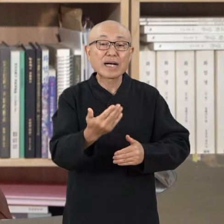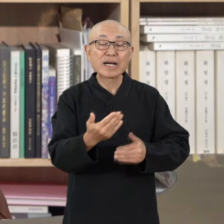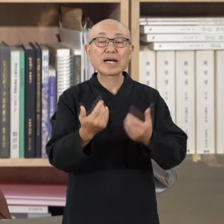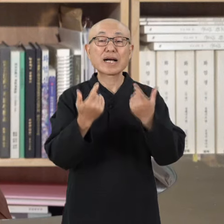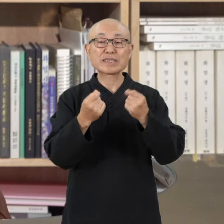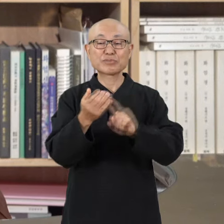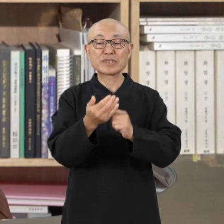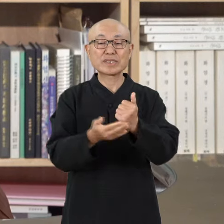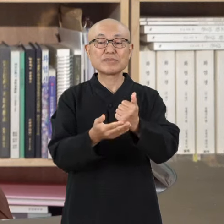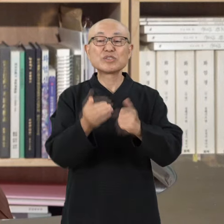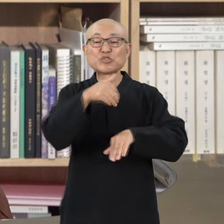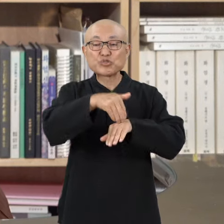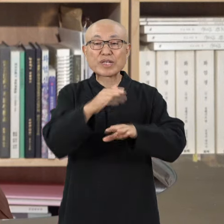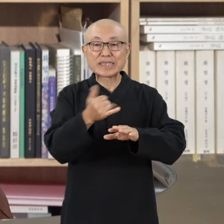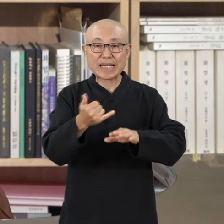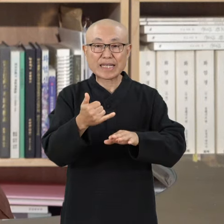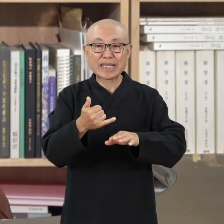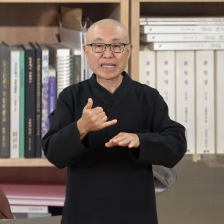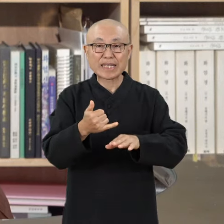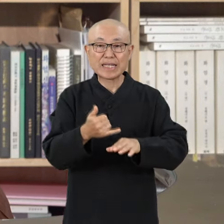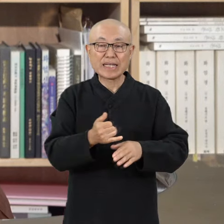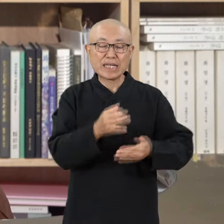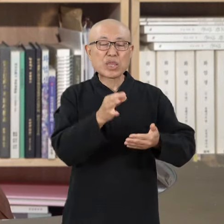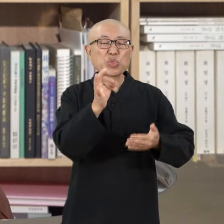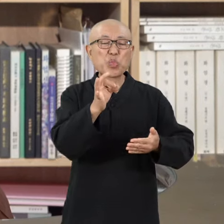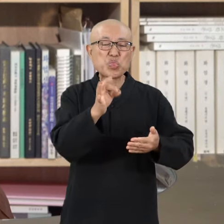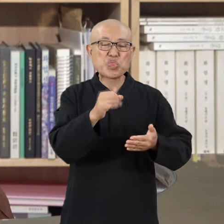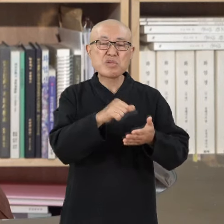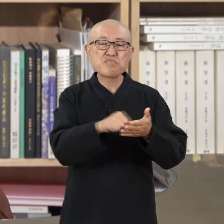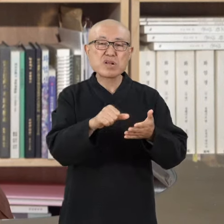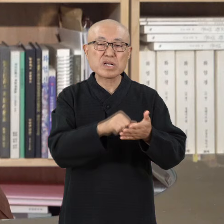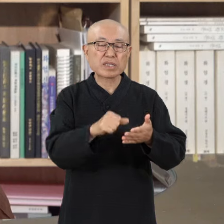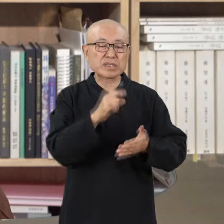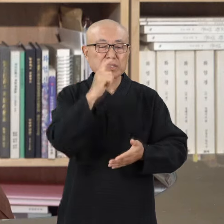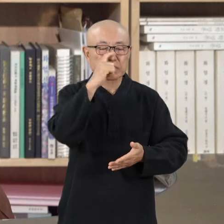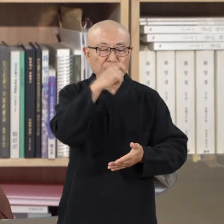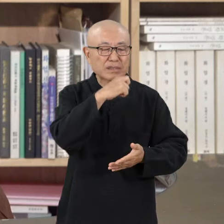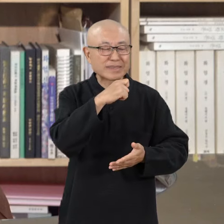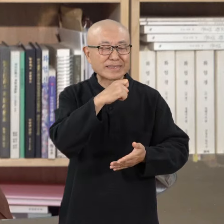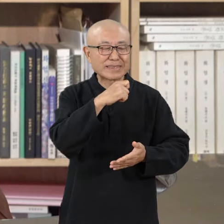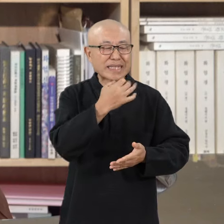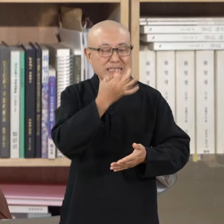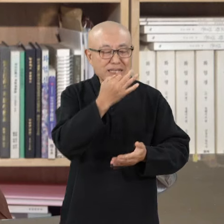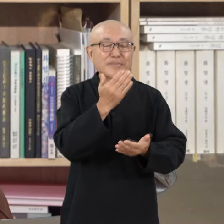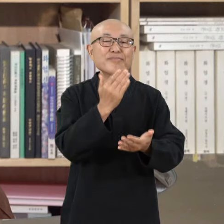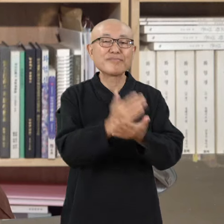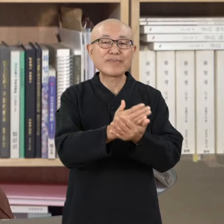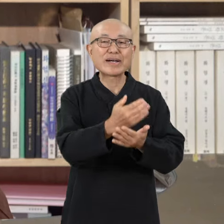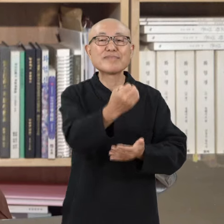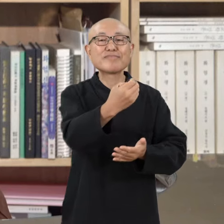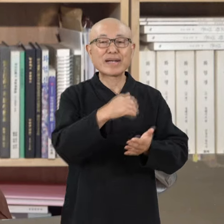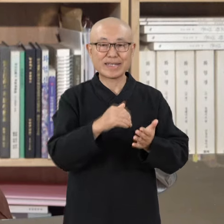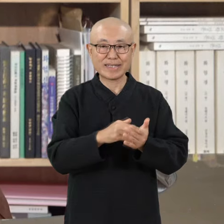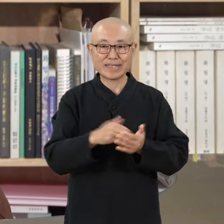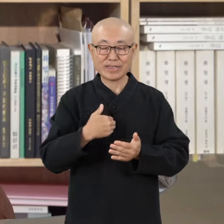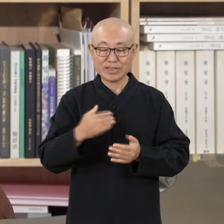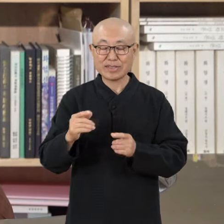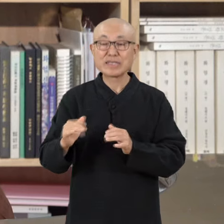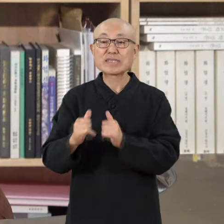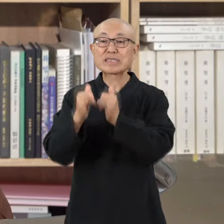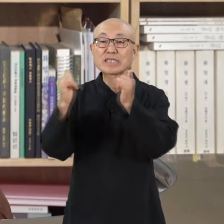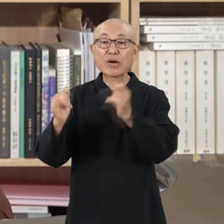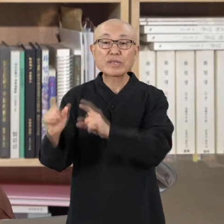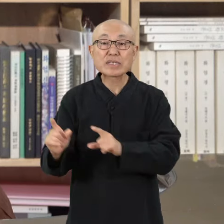수행자들을 재물을 오물처럼 봐라. 더러운 것으로 봐라. 또 젊은 사회생활 하시면 재물